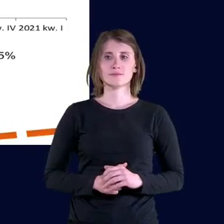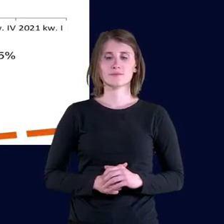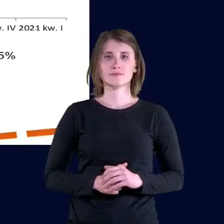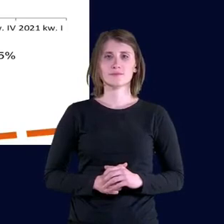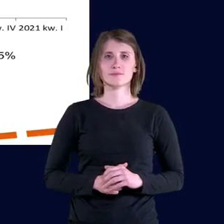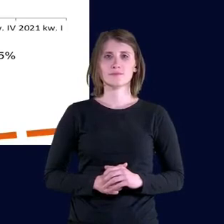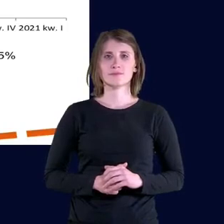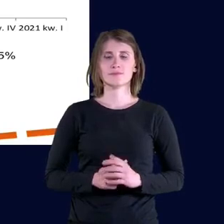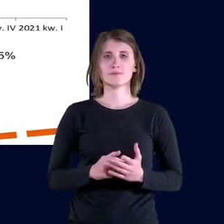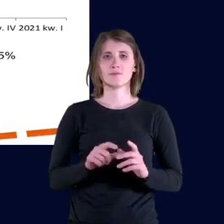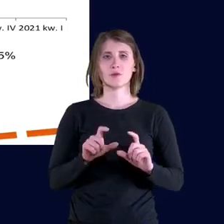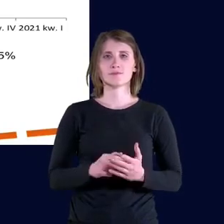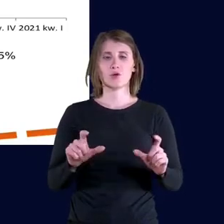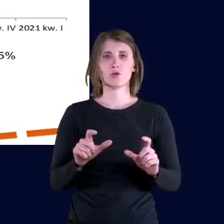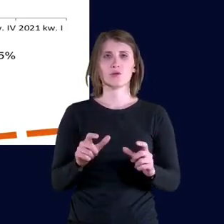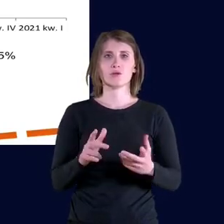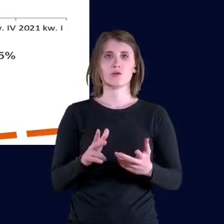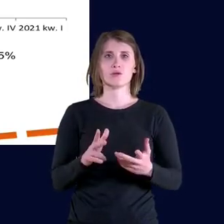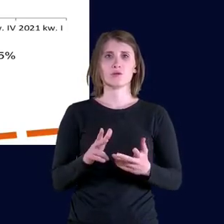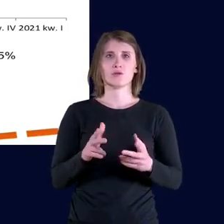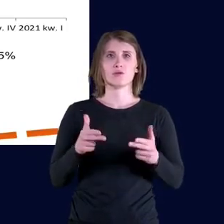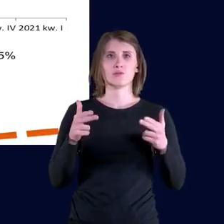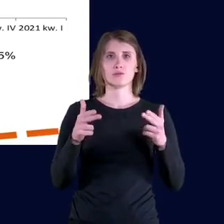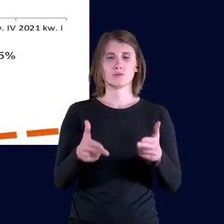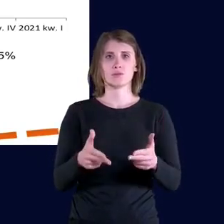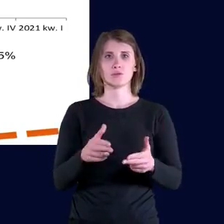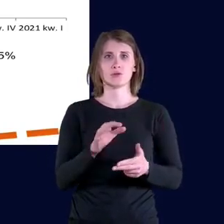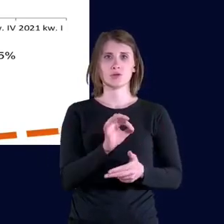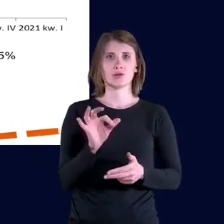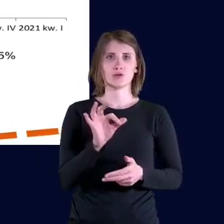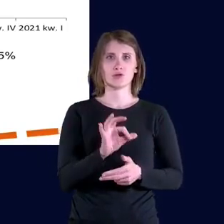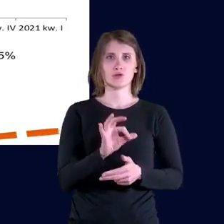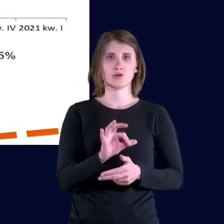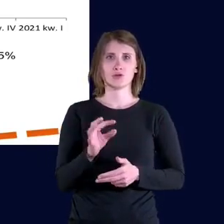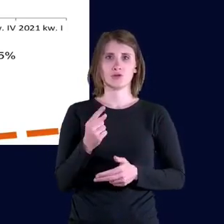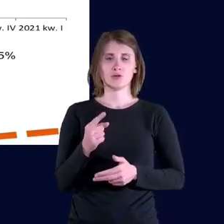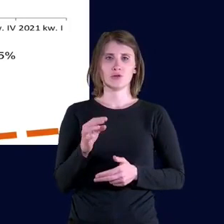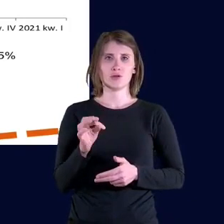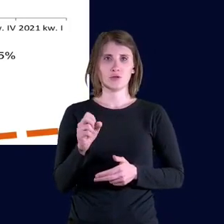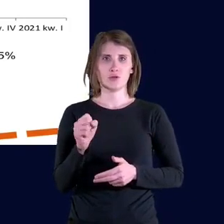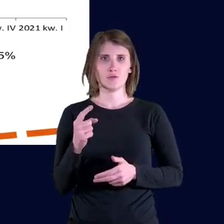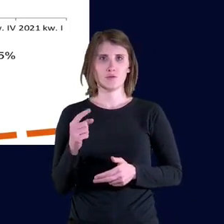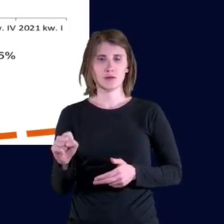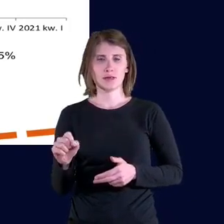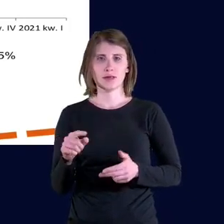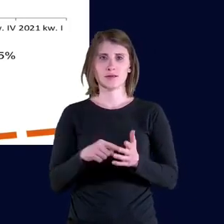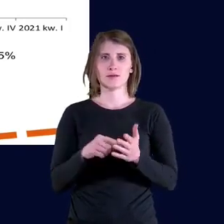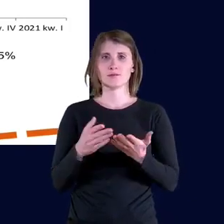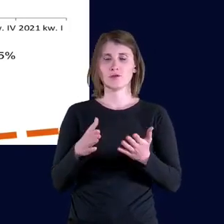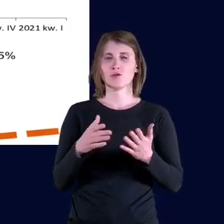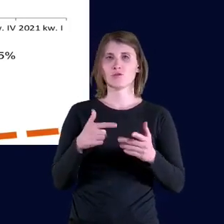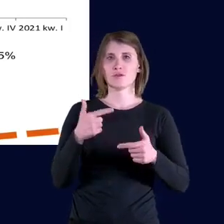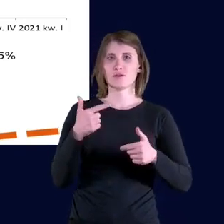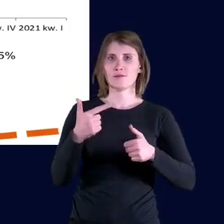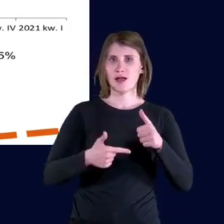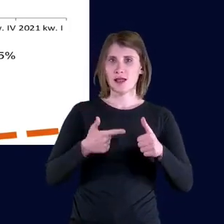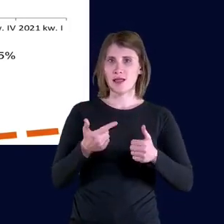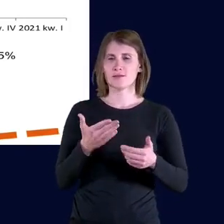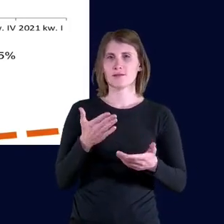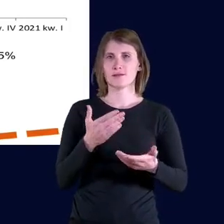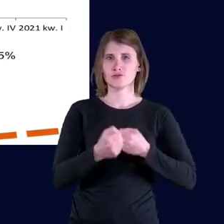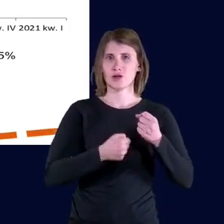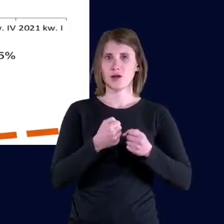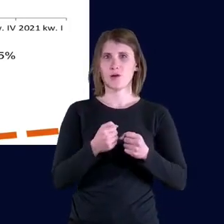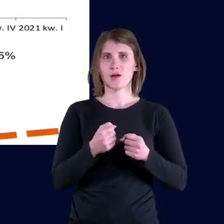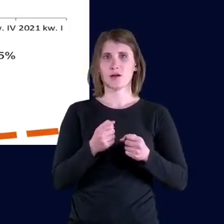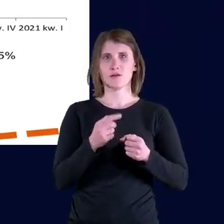kopa brydżowej tam posiada krótką aczkolwiek intensywną na swoje dwa lata historię